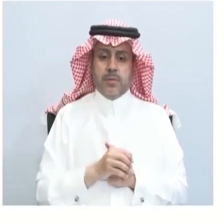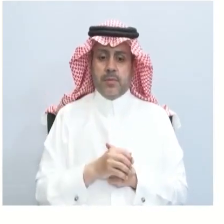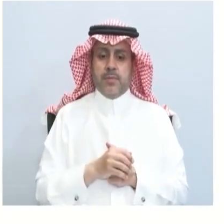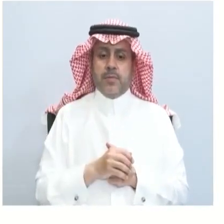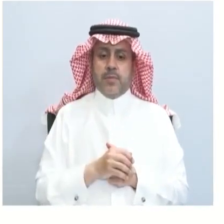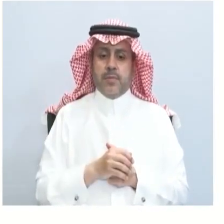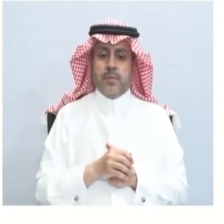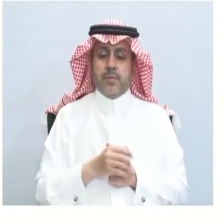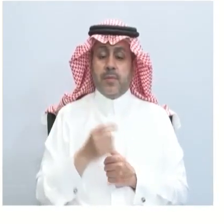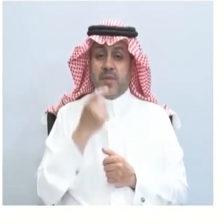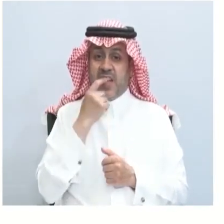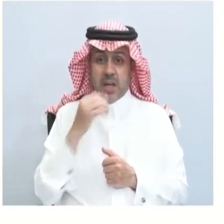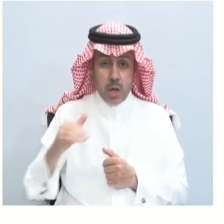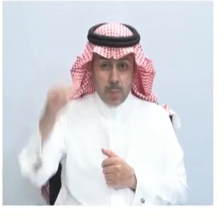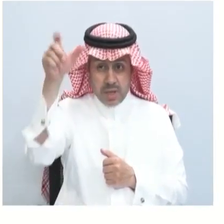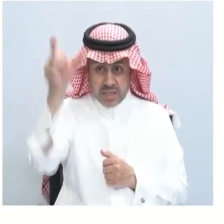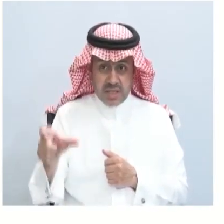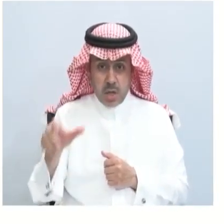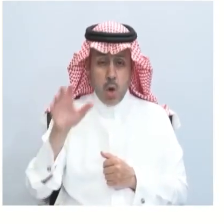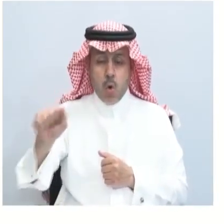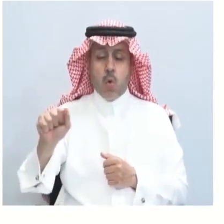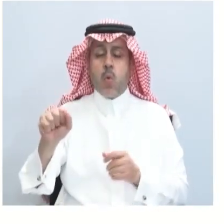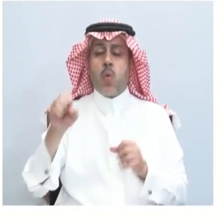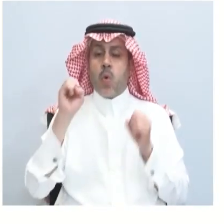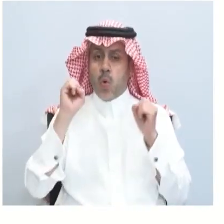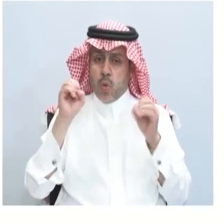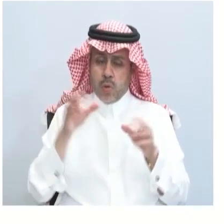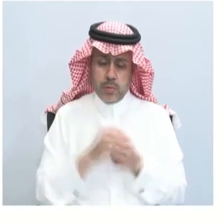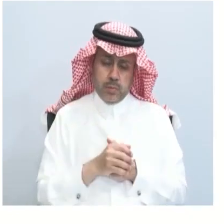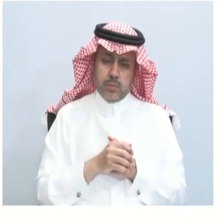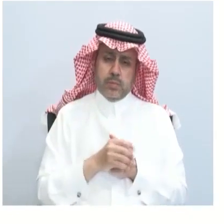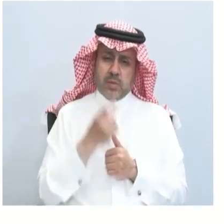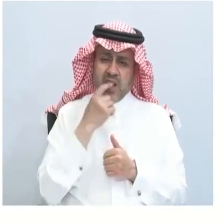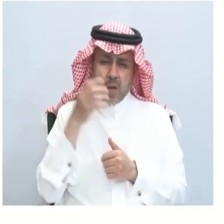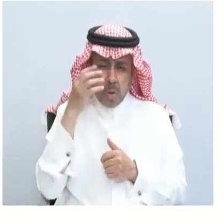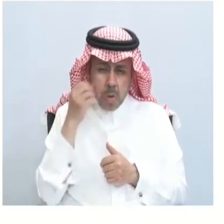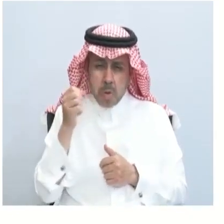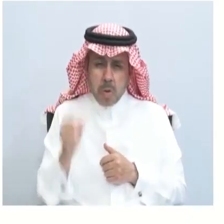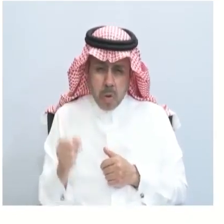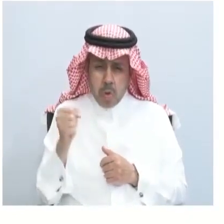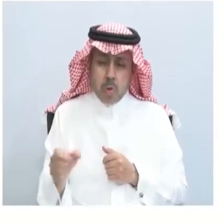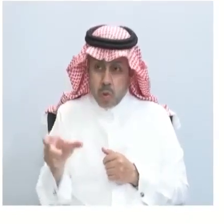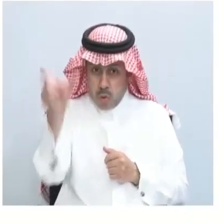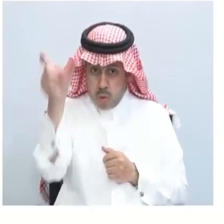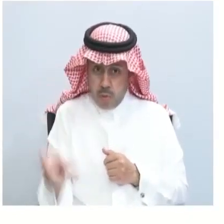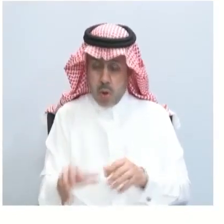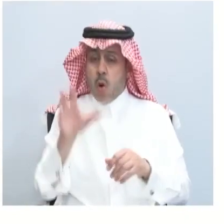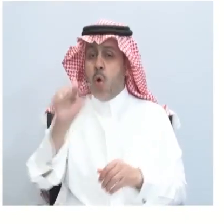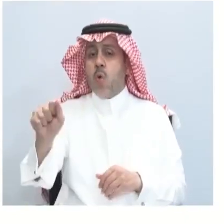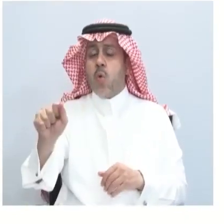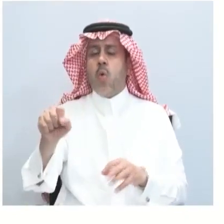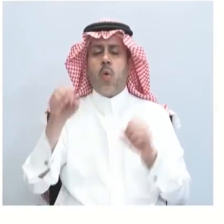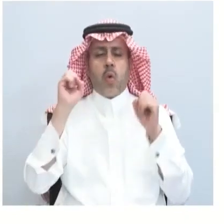خامسا كبير السن حقوق كثيره ل كبير السن له حقوق كثيره منها